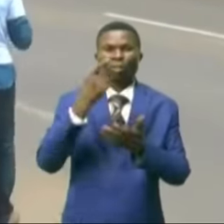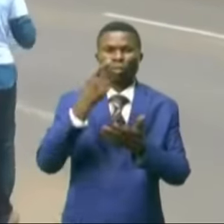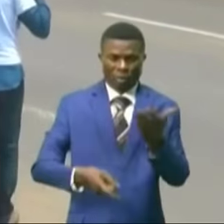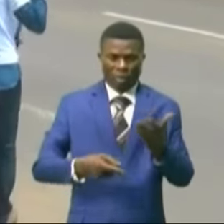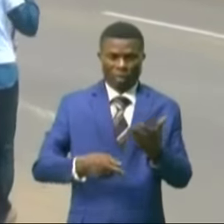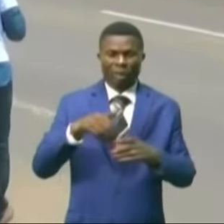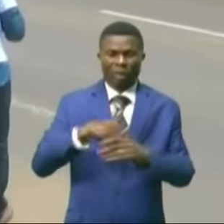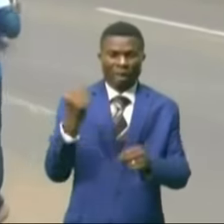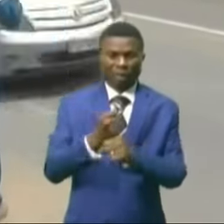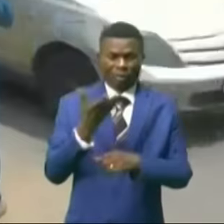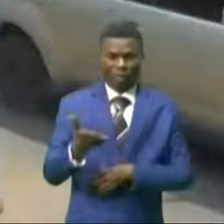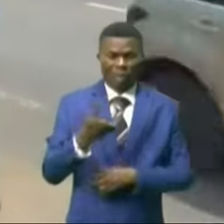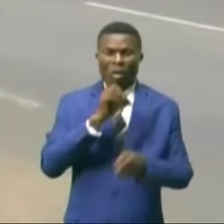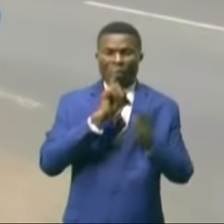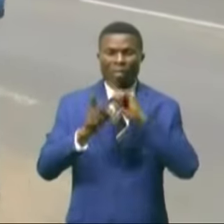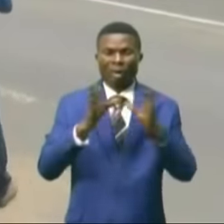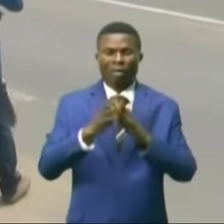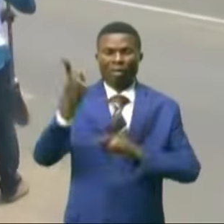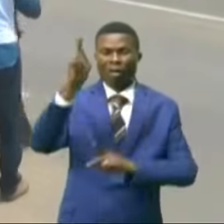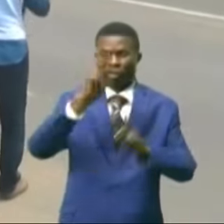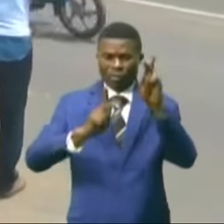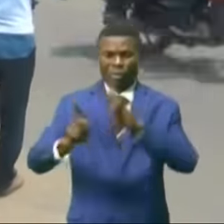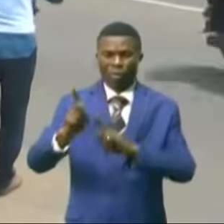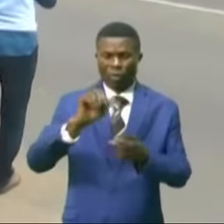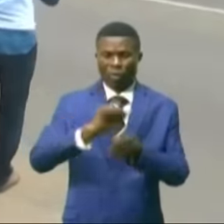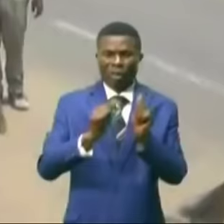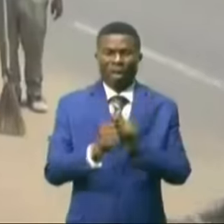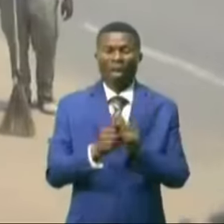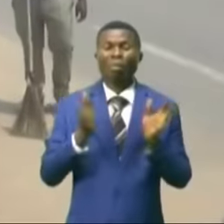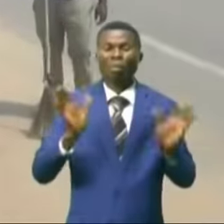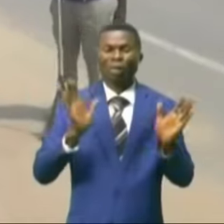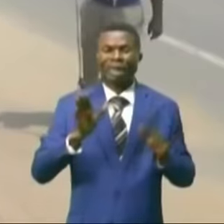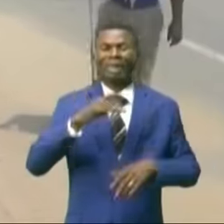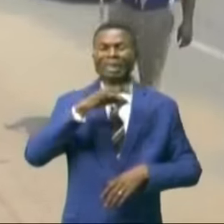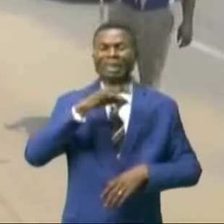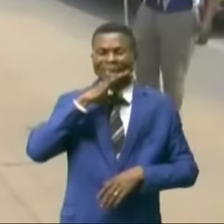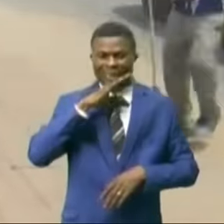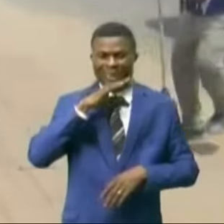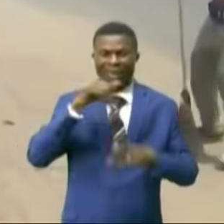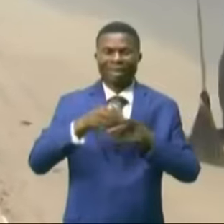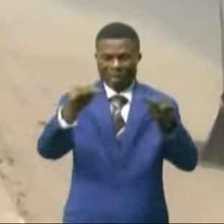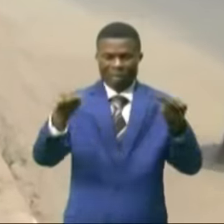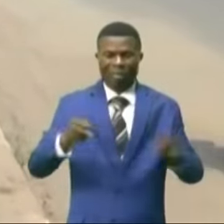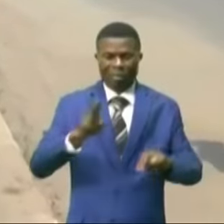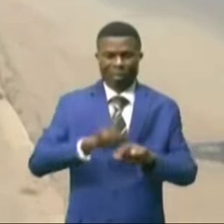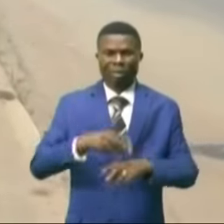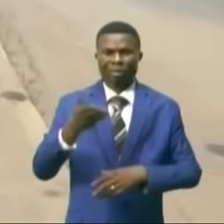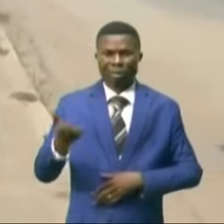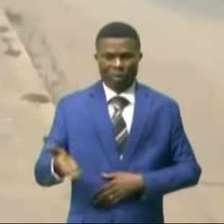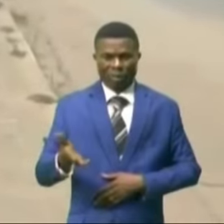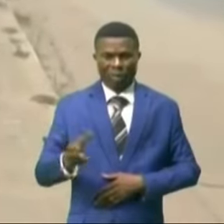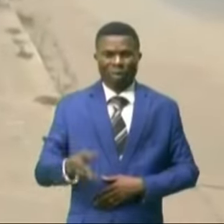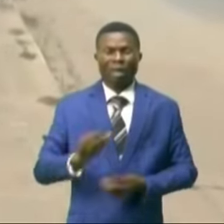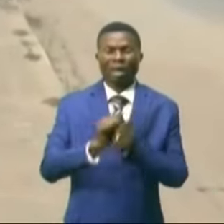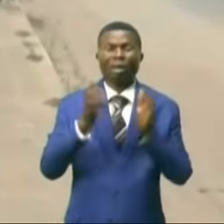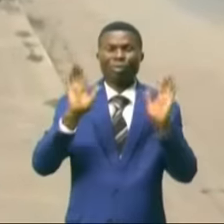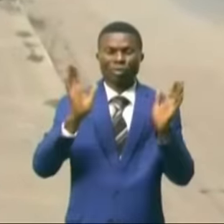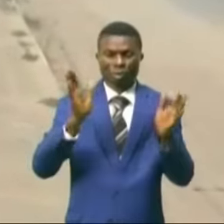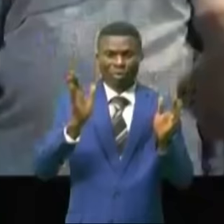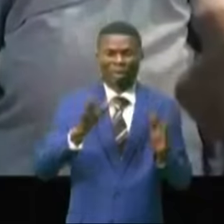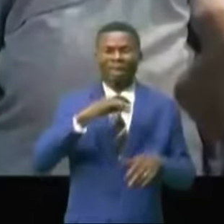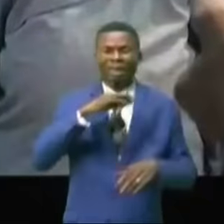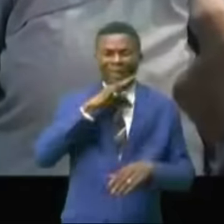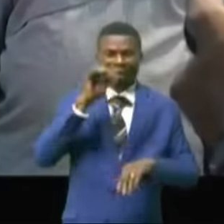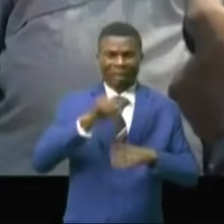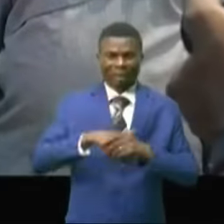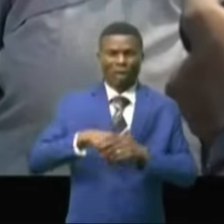celle-ci d'échanger avec la population sur les risques et la non-protection de l'environnement et le danger de l'insalubrité. Nous